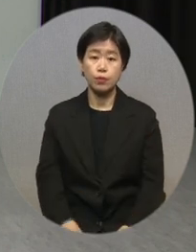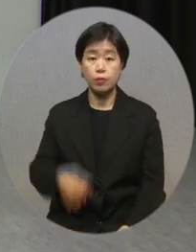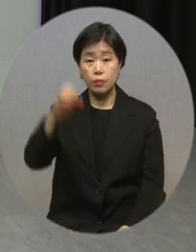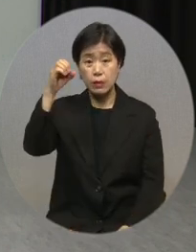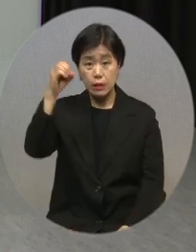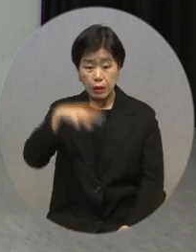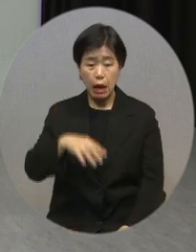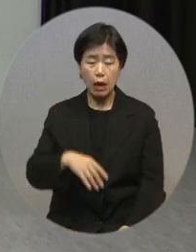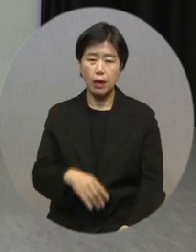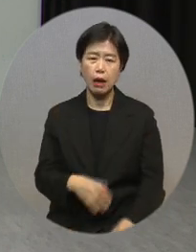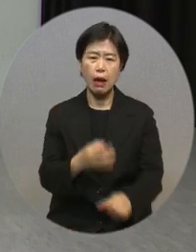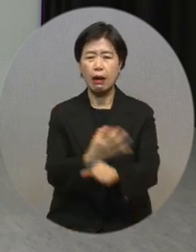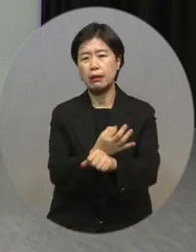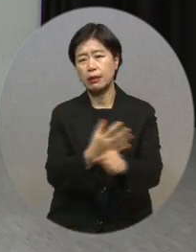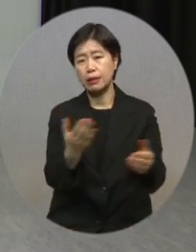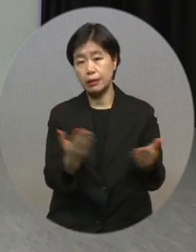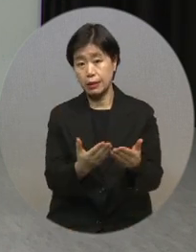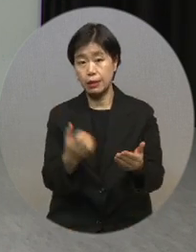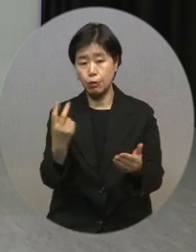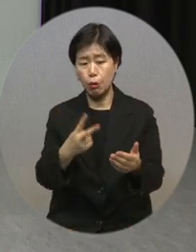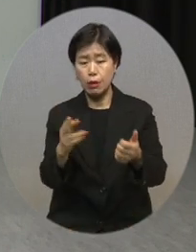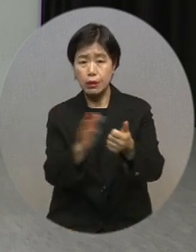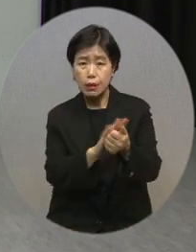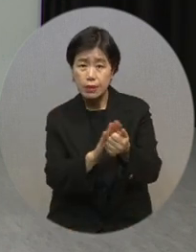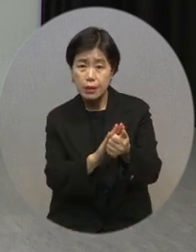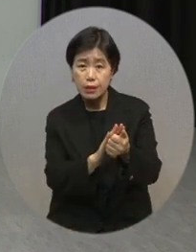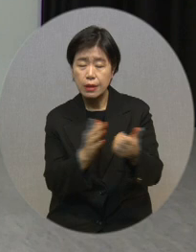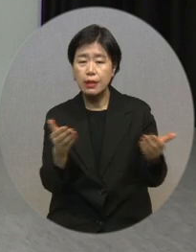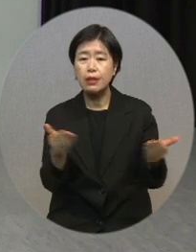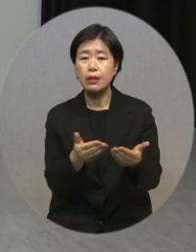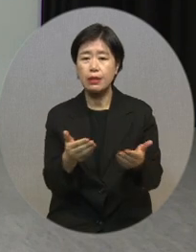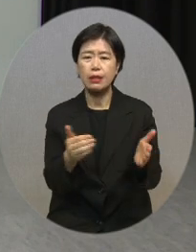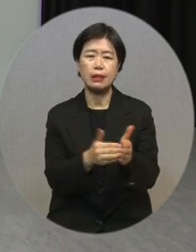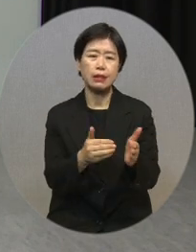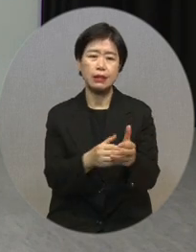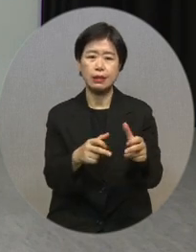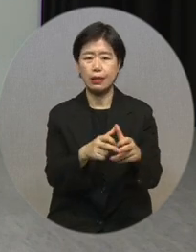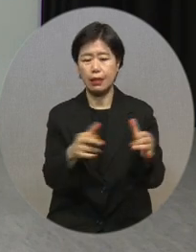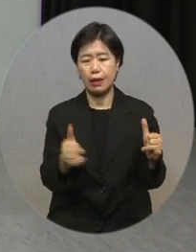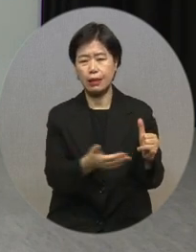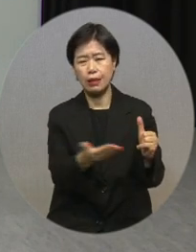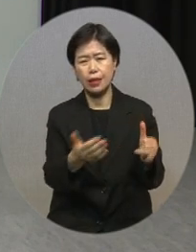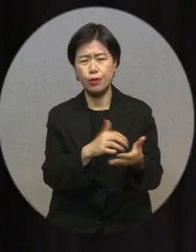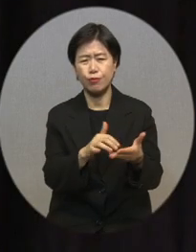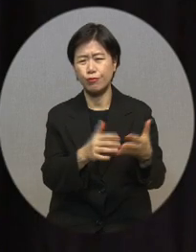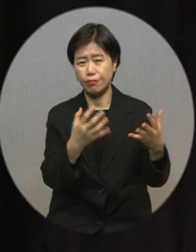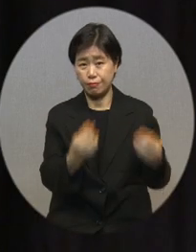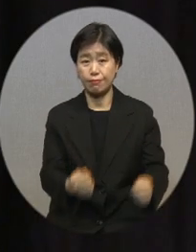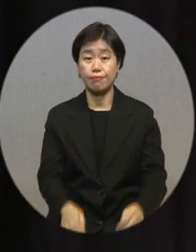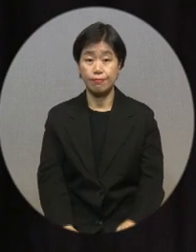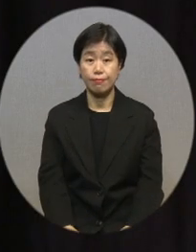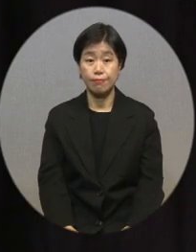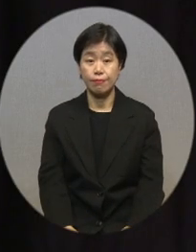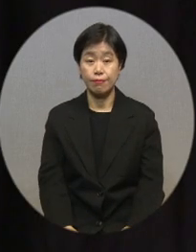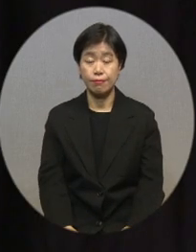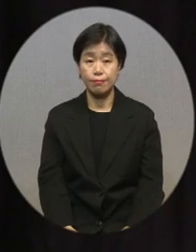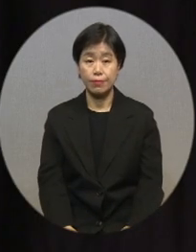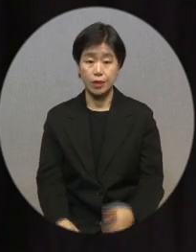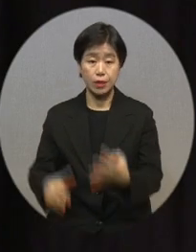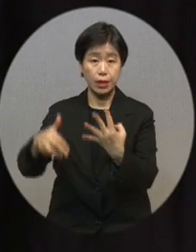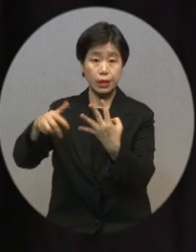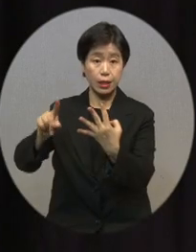단순 노무직이나 서비스 직종에 종사하는 장애인분들이 아무래도 좀 많잖아요. 근데